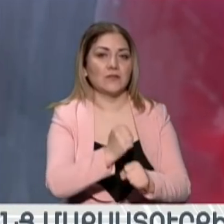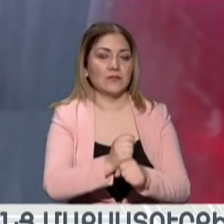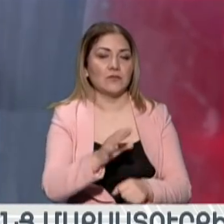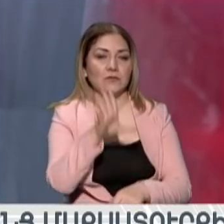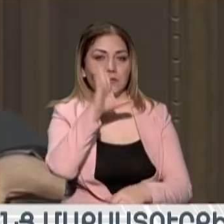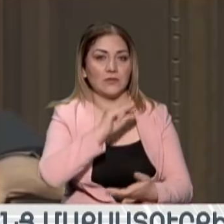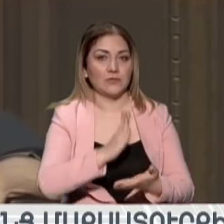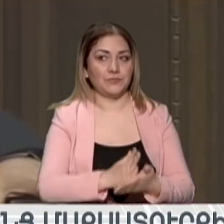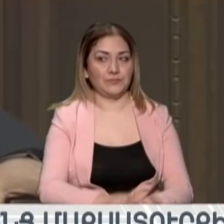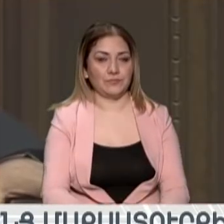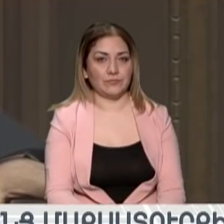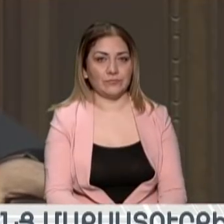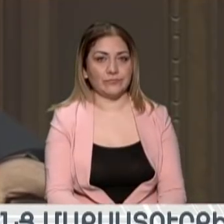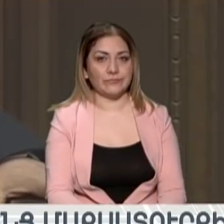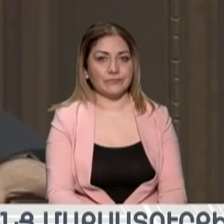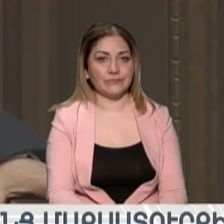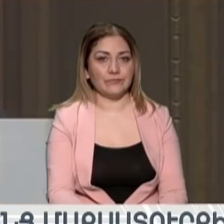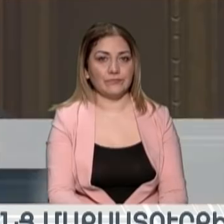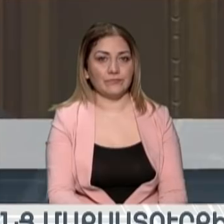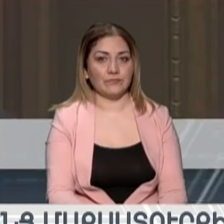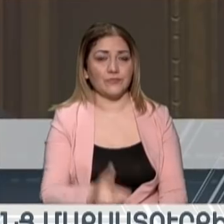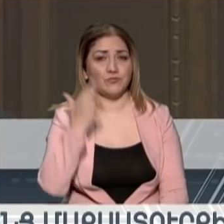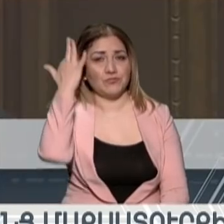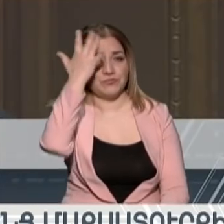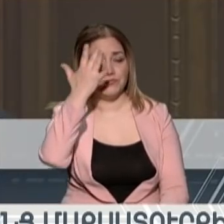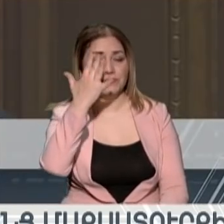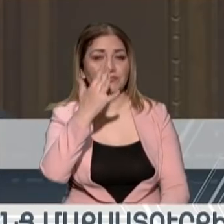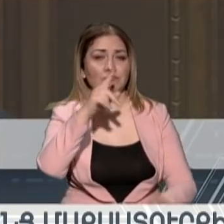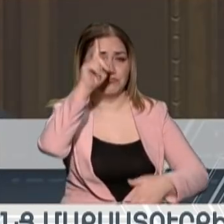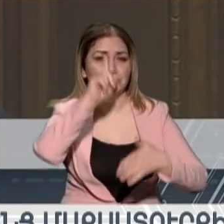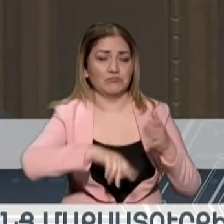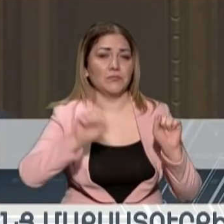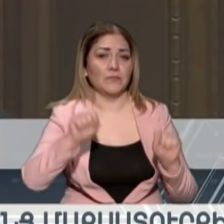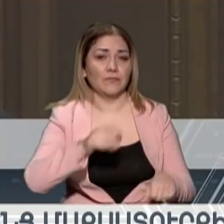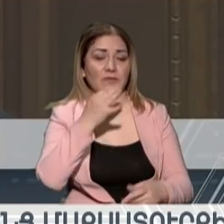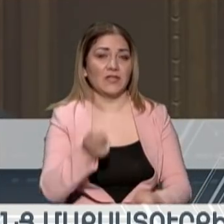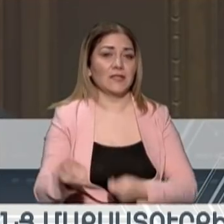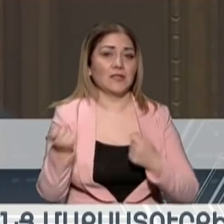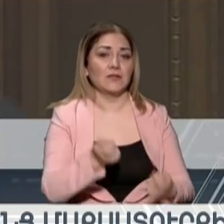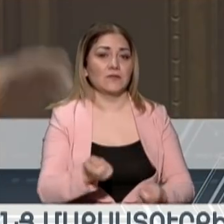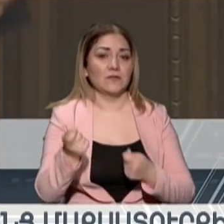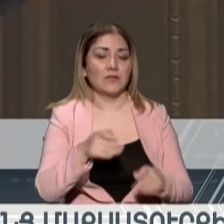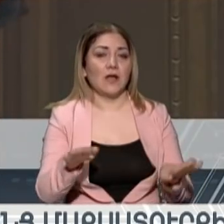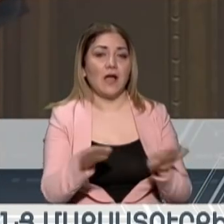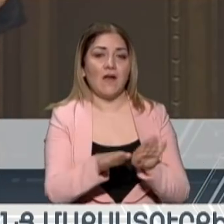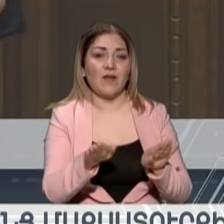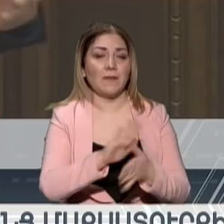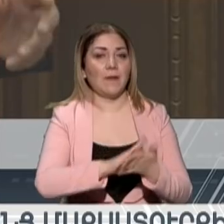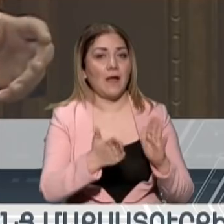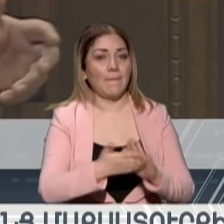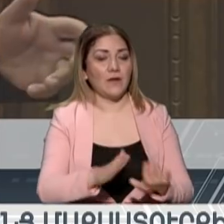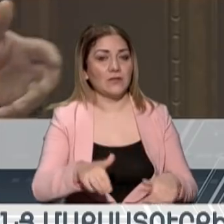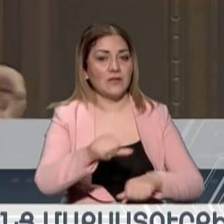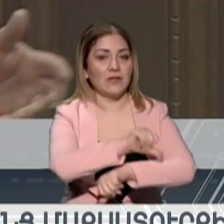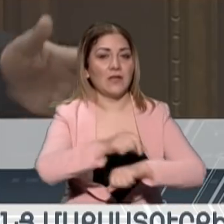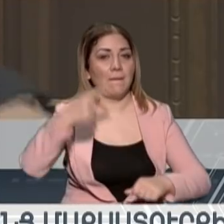առումով։ Տեսական դատողություն կարելի անել վստահաբար, որ ինչքան ներկրման հավասար պայմաններ